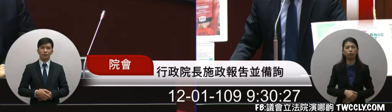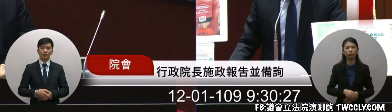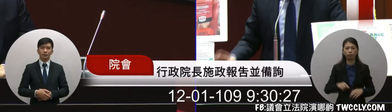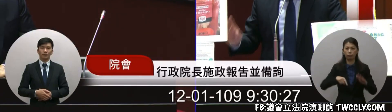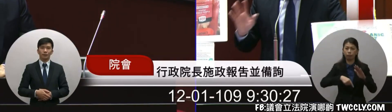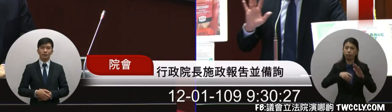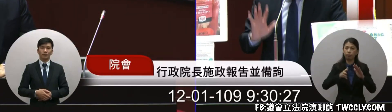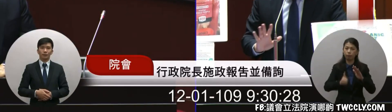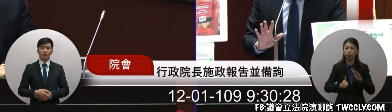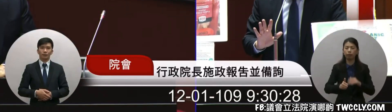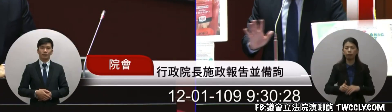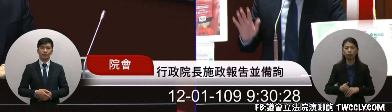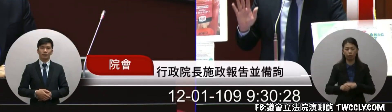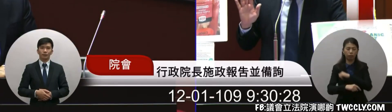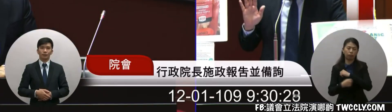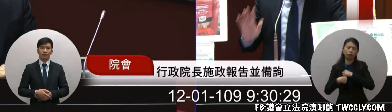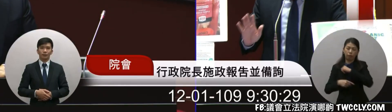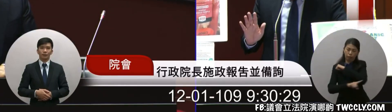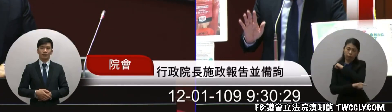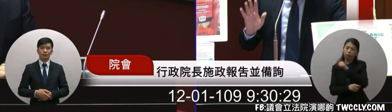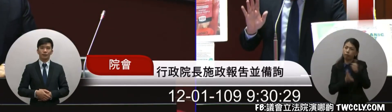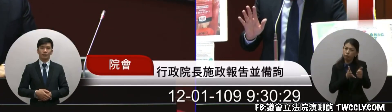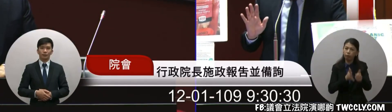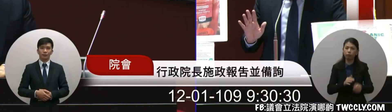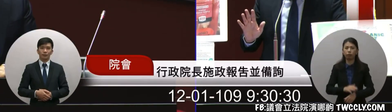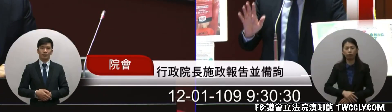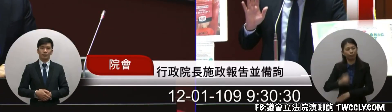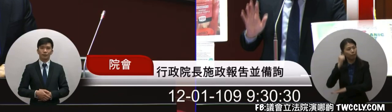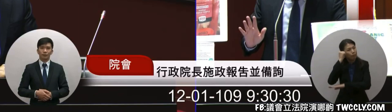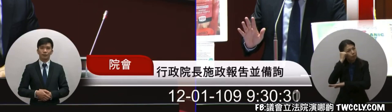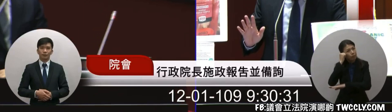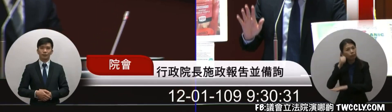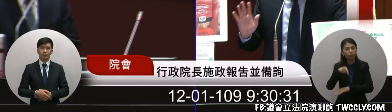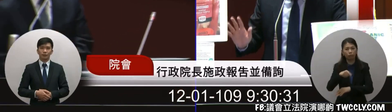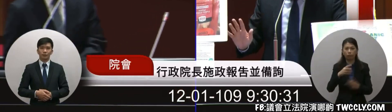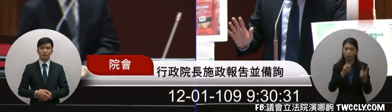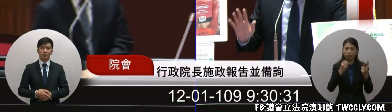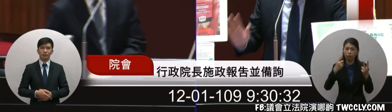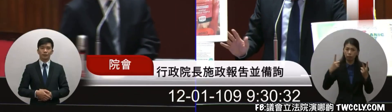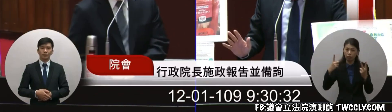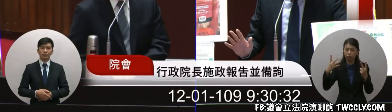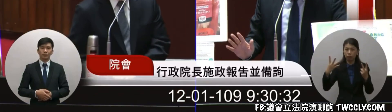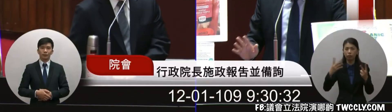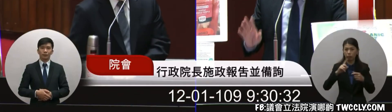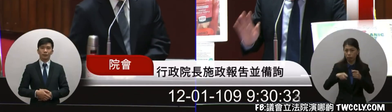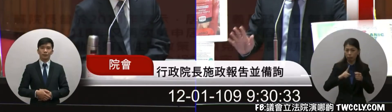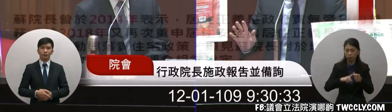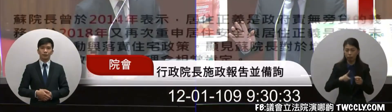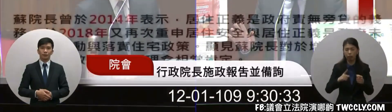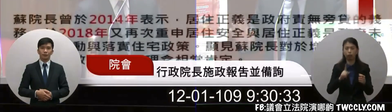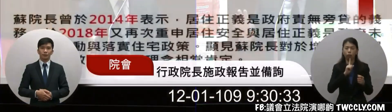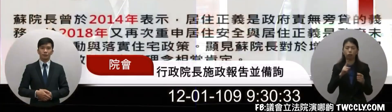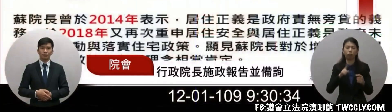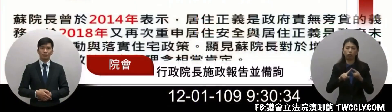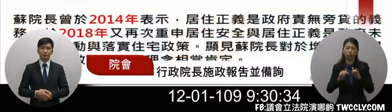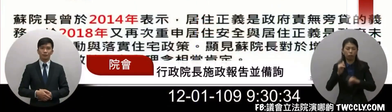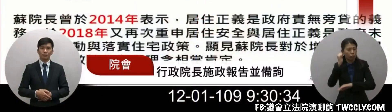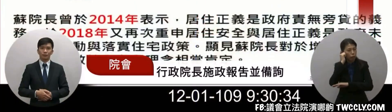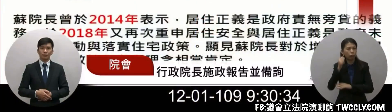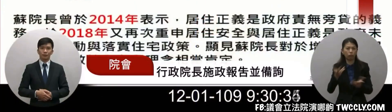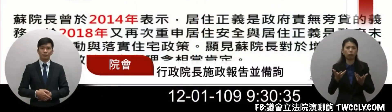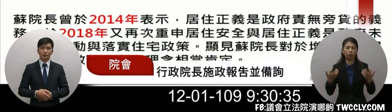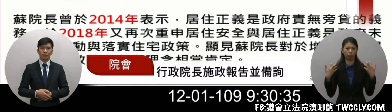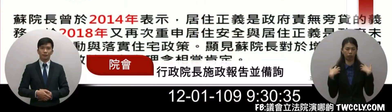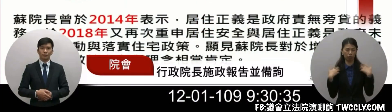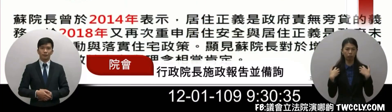长这是我最后的部分了。居住正义也是您说的，2014年您就说责无旁贷的义务，2018年您又说这一